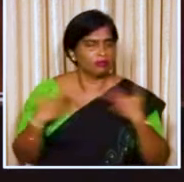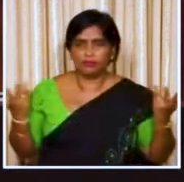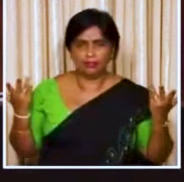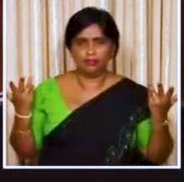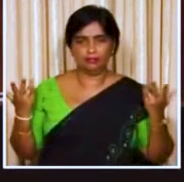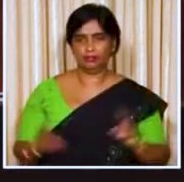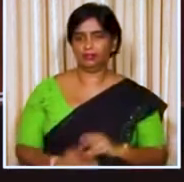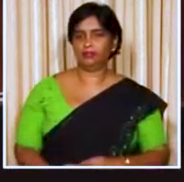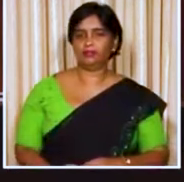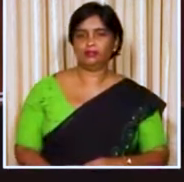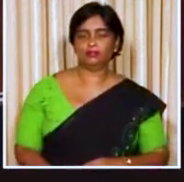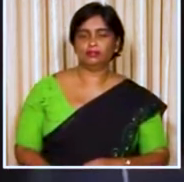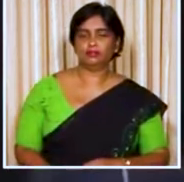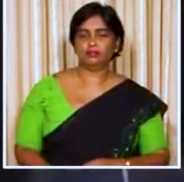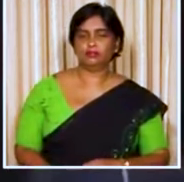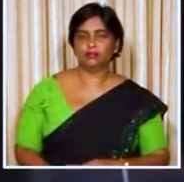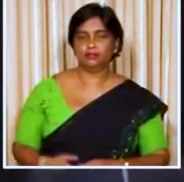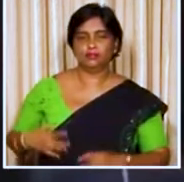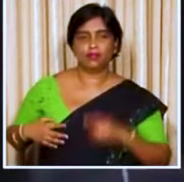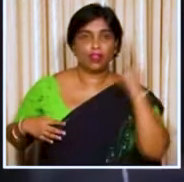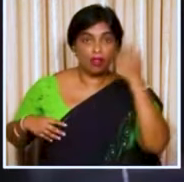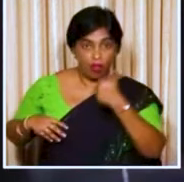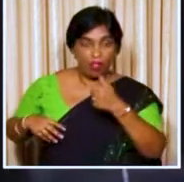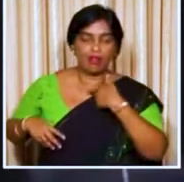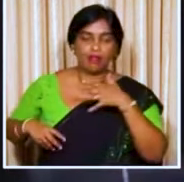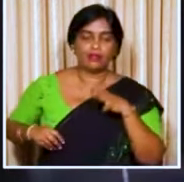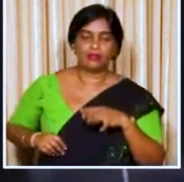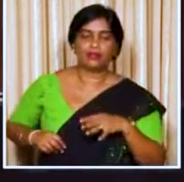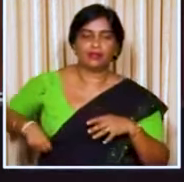කරන්න දෙයක් නෑ ඒකට ඔබතුමා මගේ කතාව හරි හොඳයි කියපු එක ගැන මම සතුටට පත් වෙනවා එහෙනම් බොහොම හොඳයි